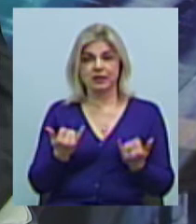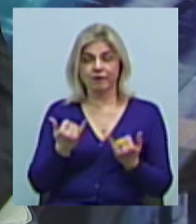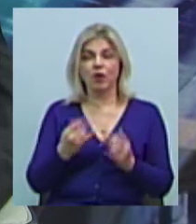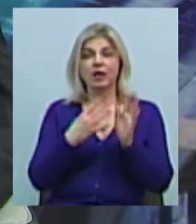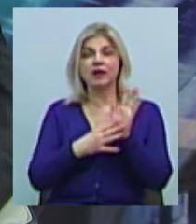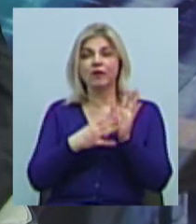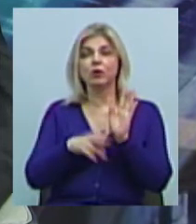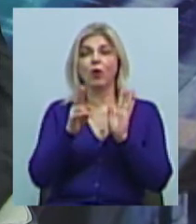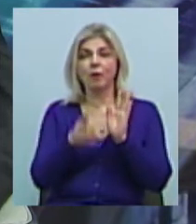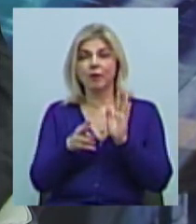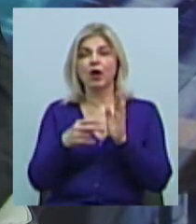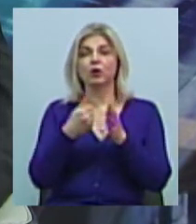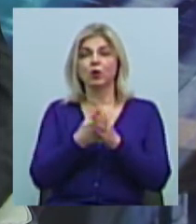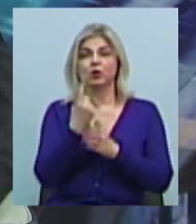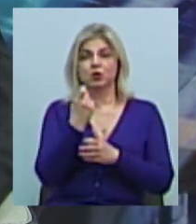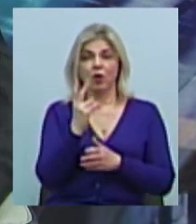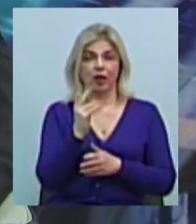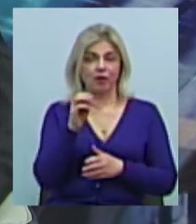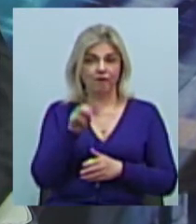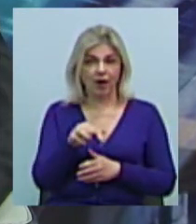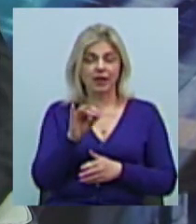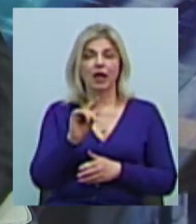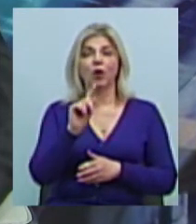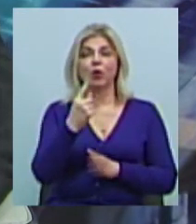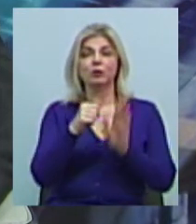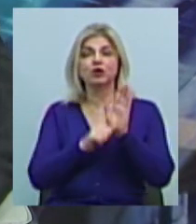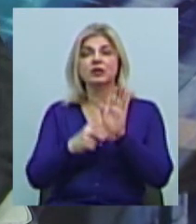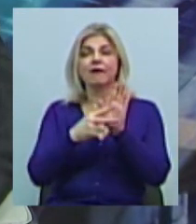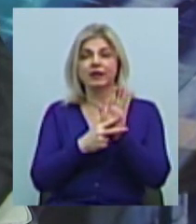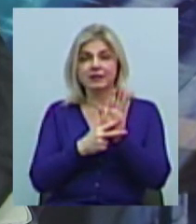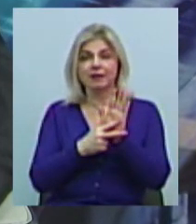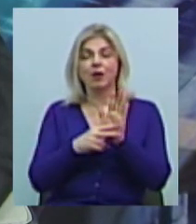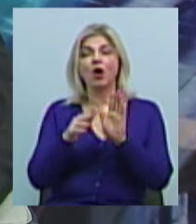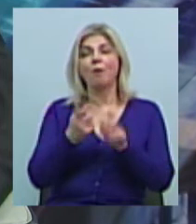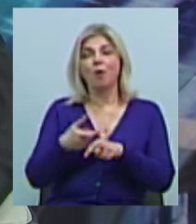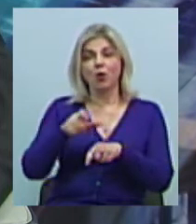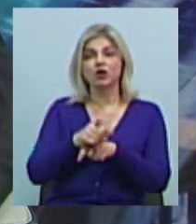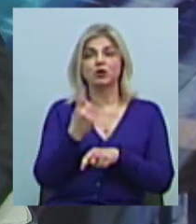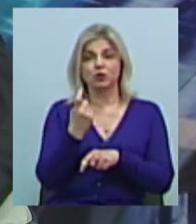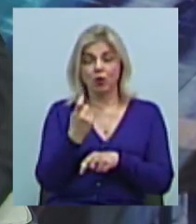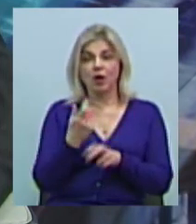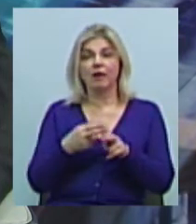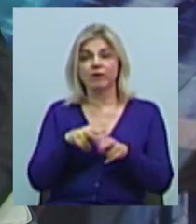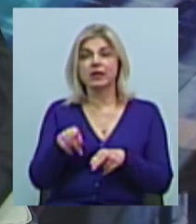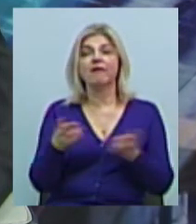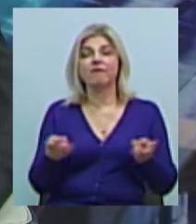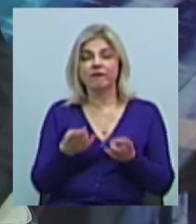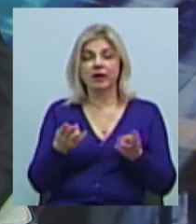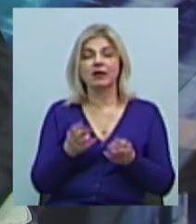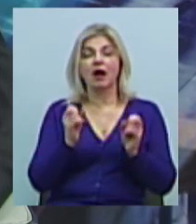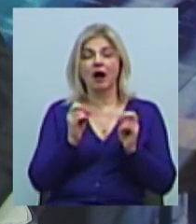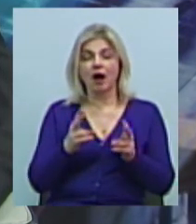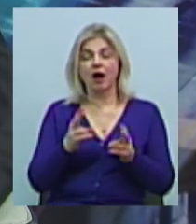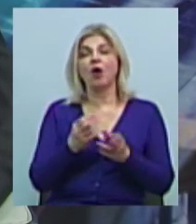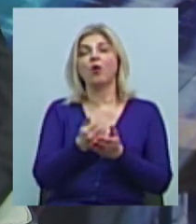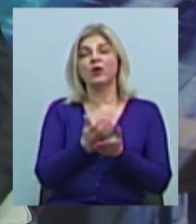90 копійок до 100 кВт та гривна 68 понад 100, вона діє тільки у мене як постачальник